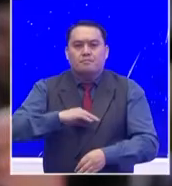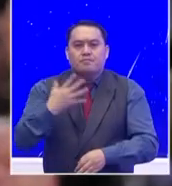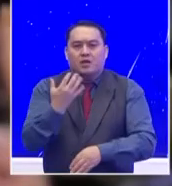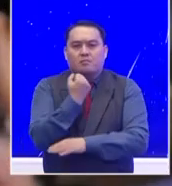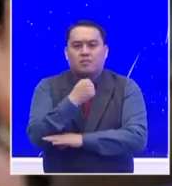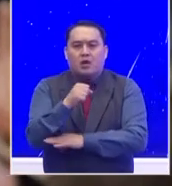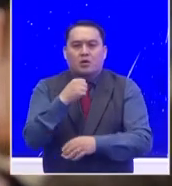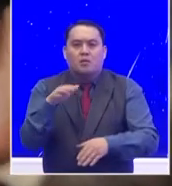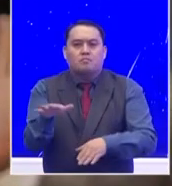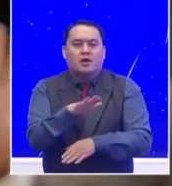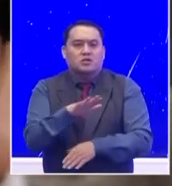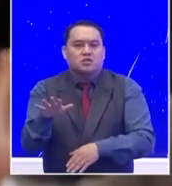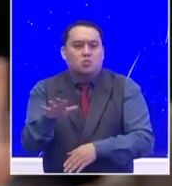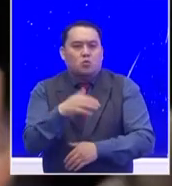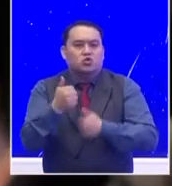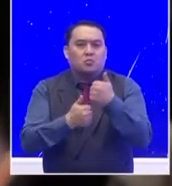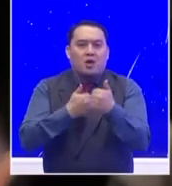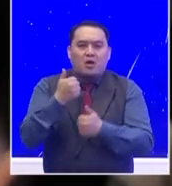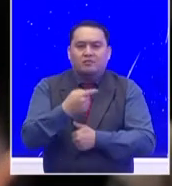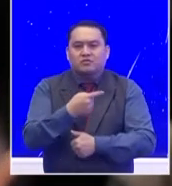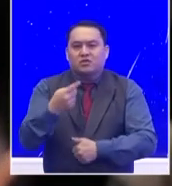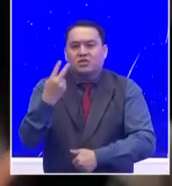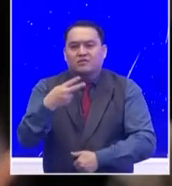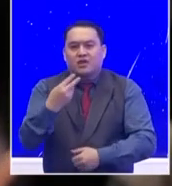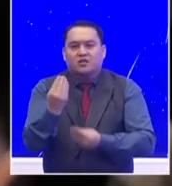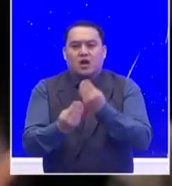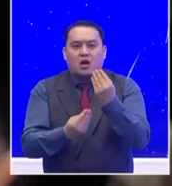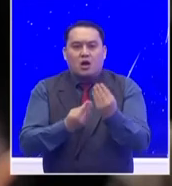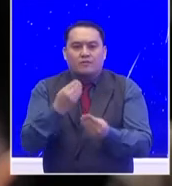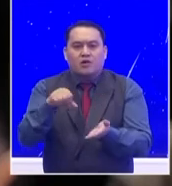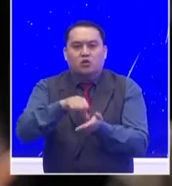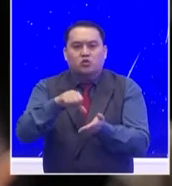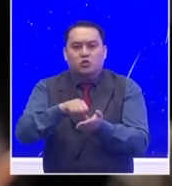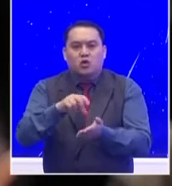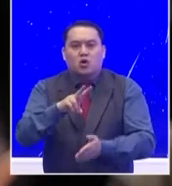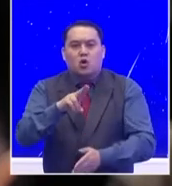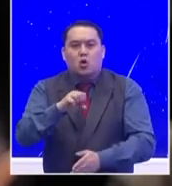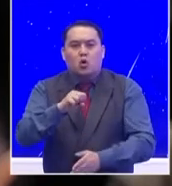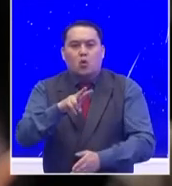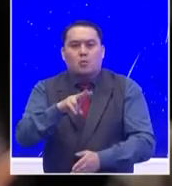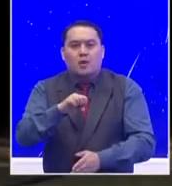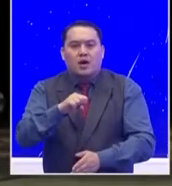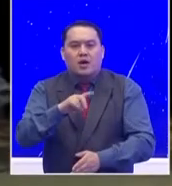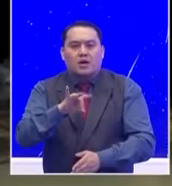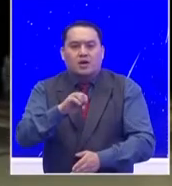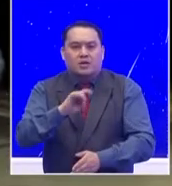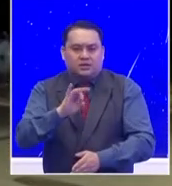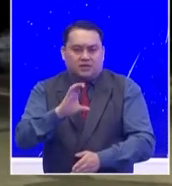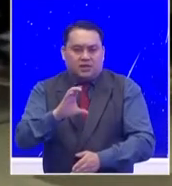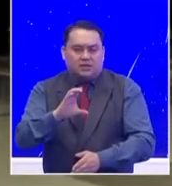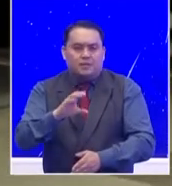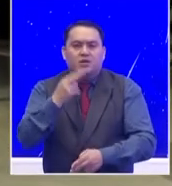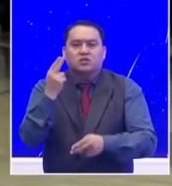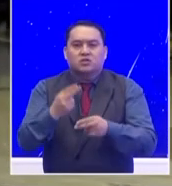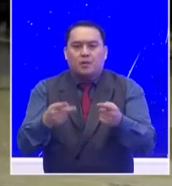побед в регулярном баскетбольном чемпионате. В течение 20 сезонов Коби Брайант выступал за команду Лос-Анджелес Лейкерс. О завершении карьеры